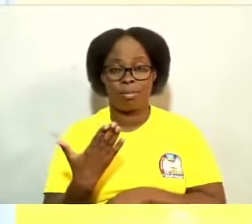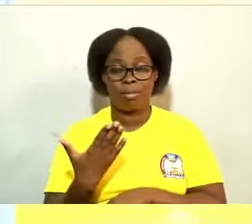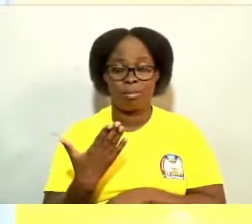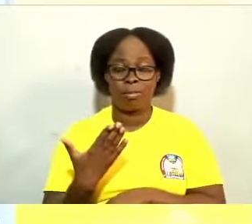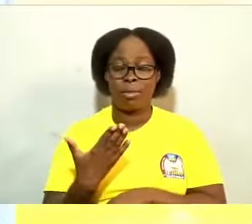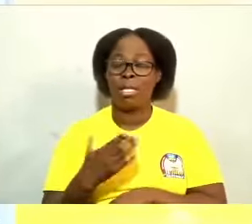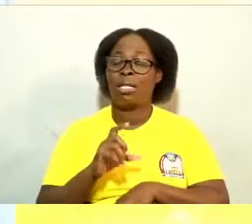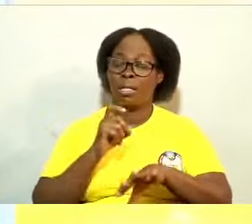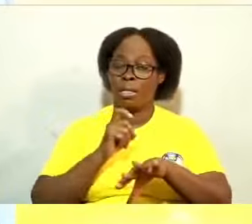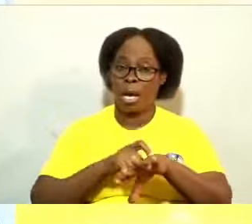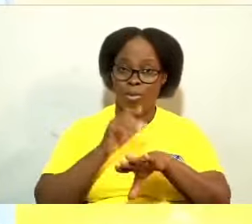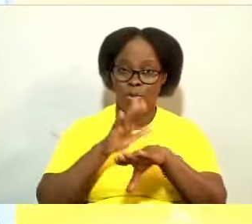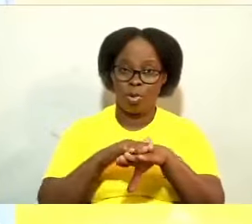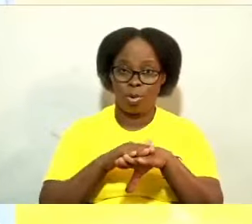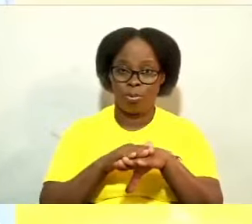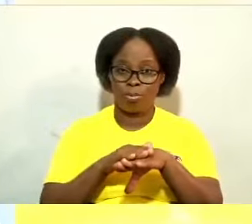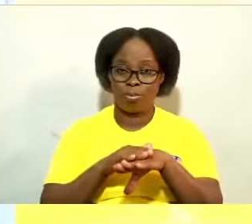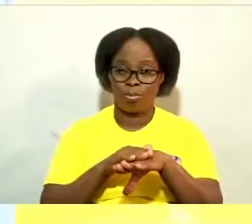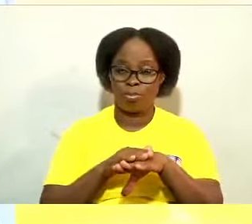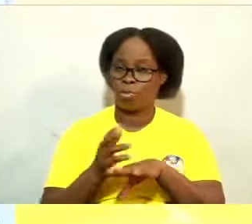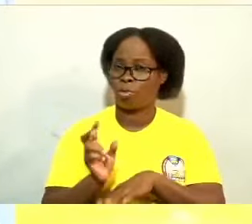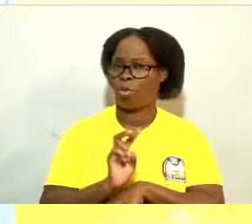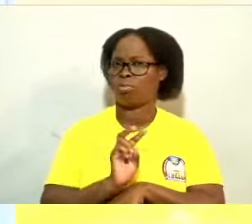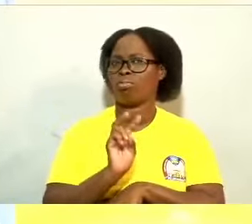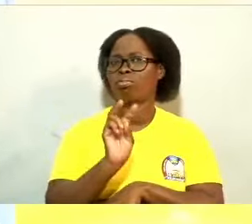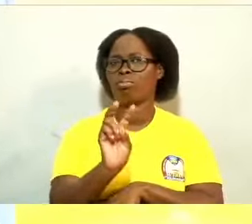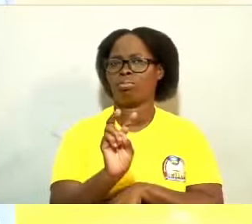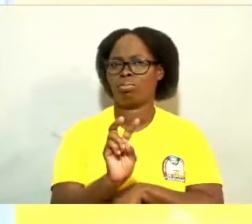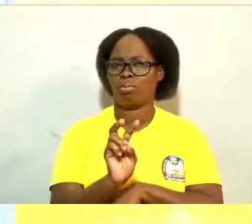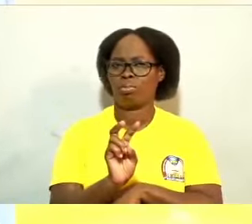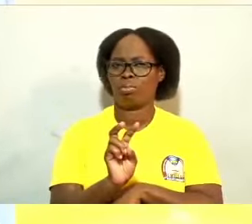muda mwafaka wa kutazama